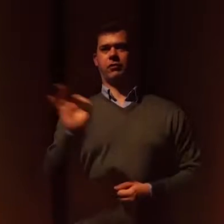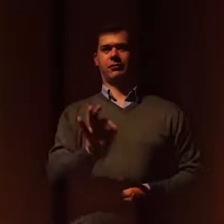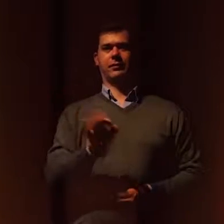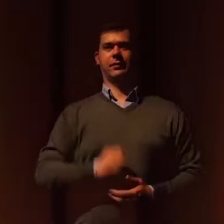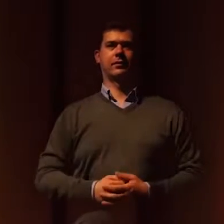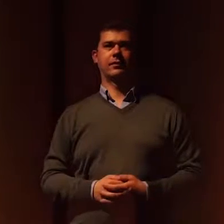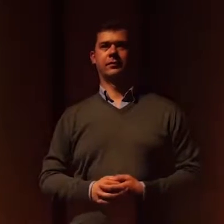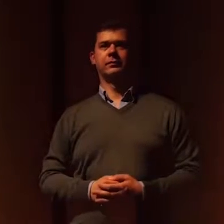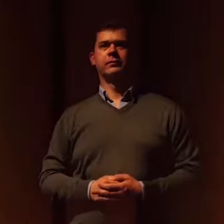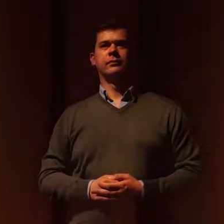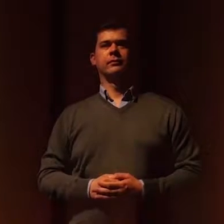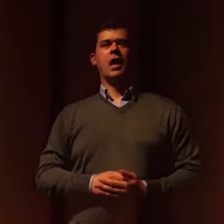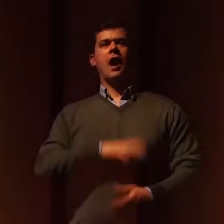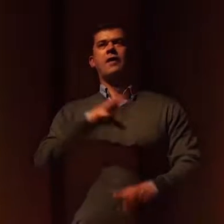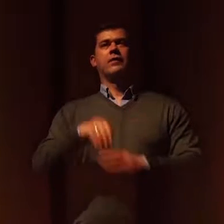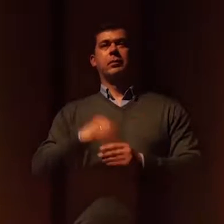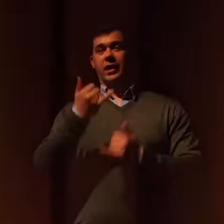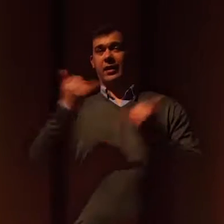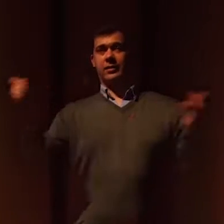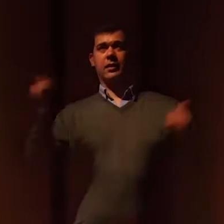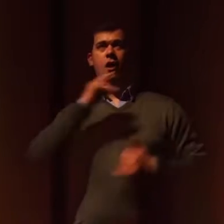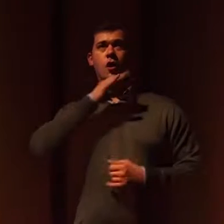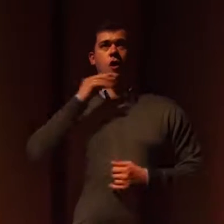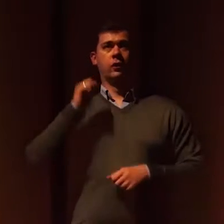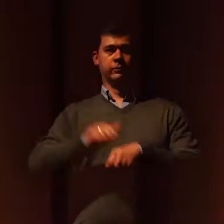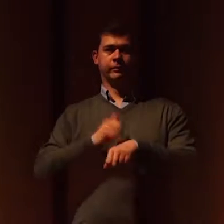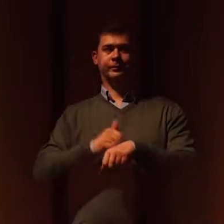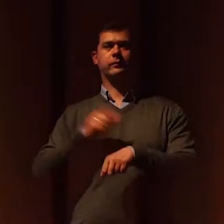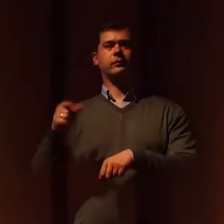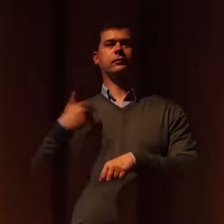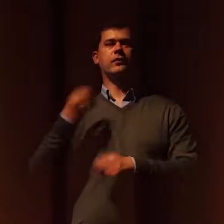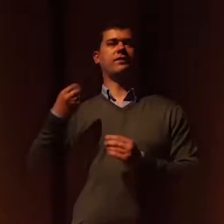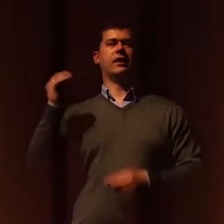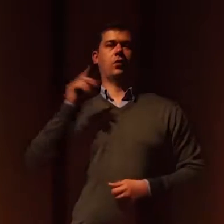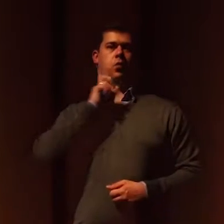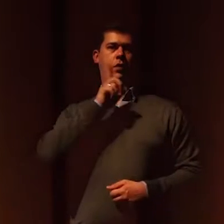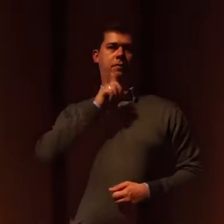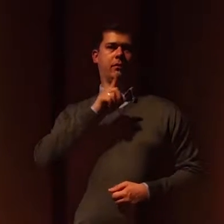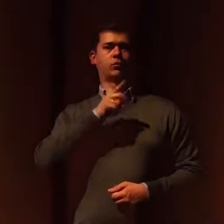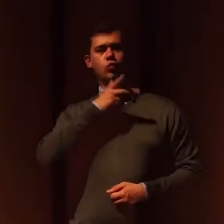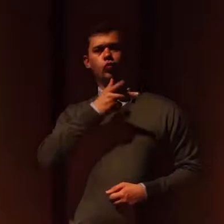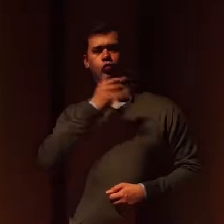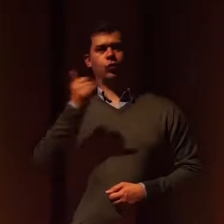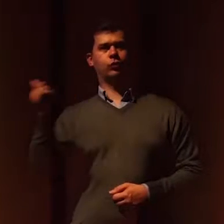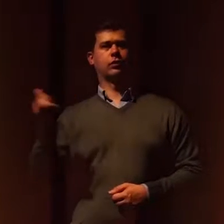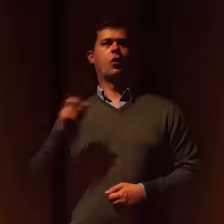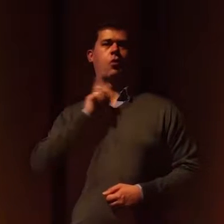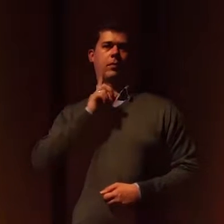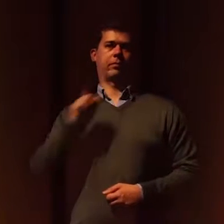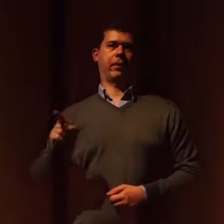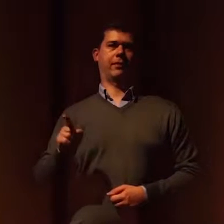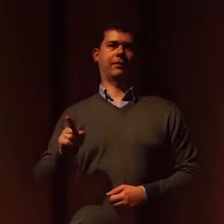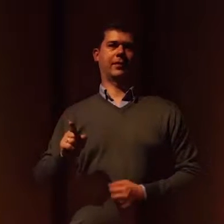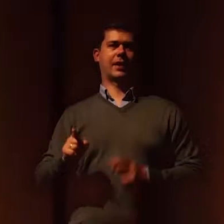proc i a wśród osób o innym kolorze skóry dominują osoby płci męskiej